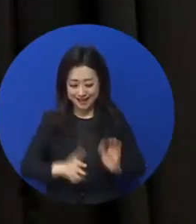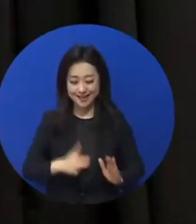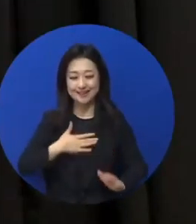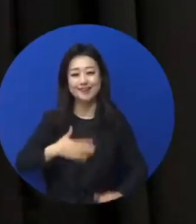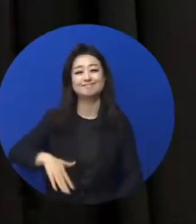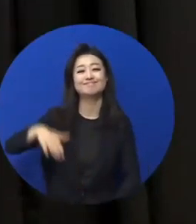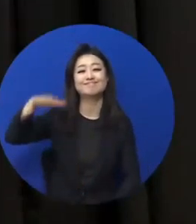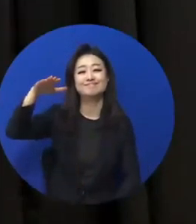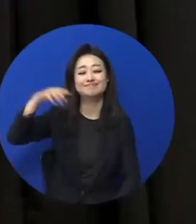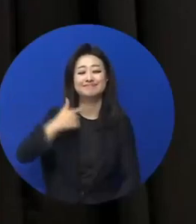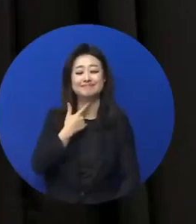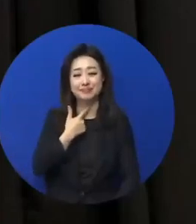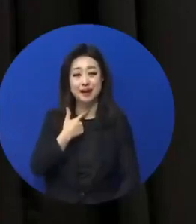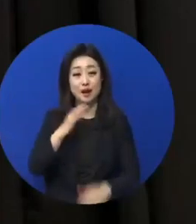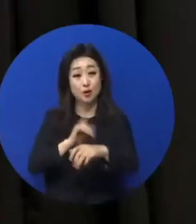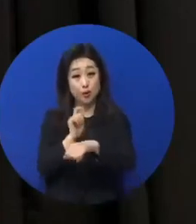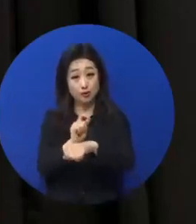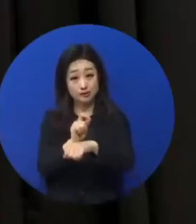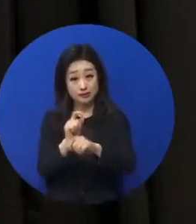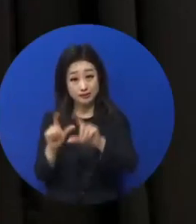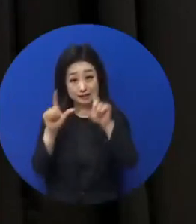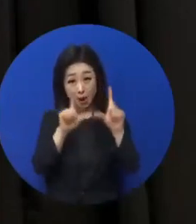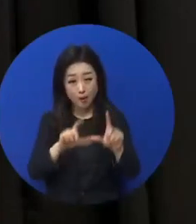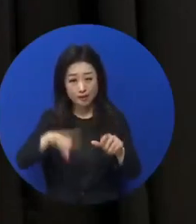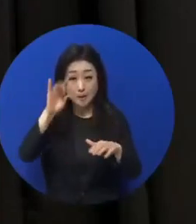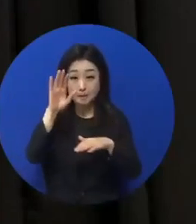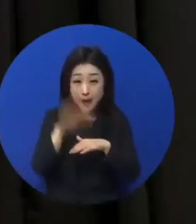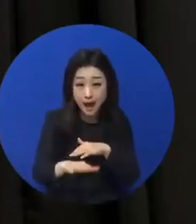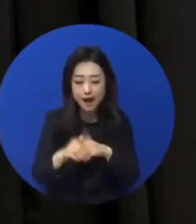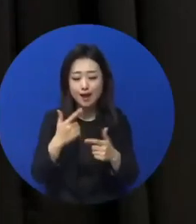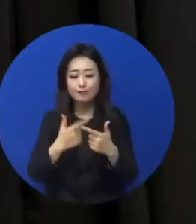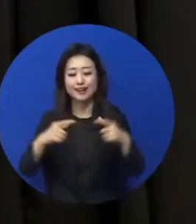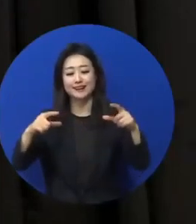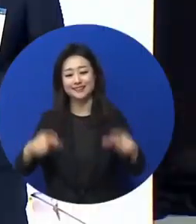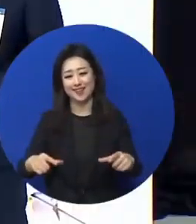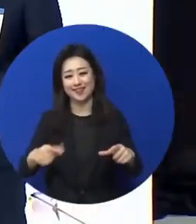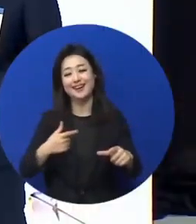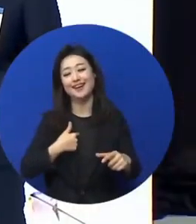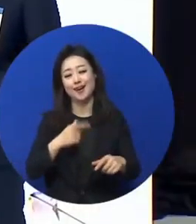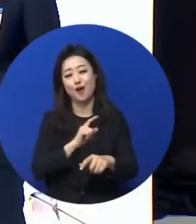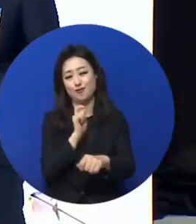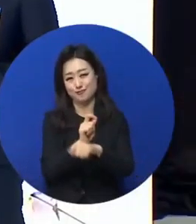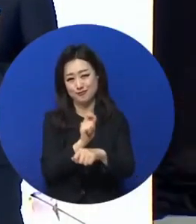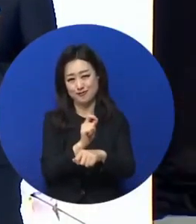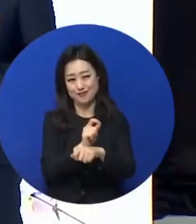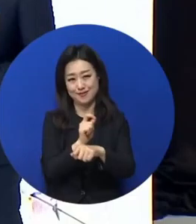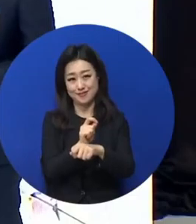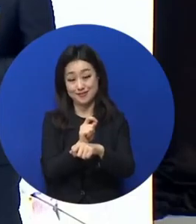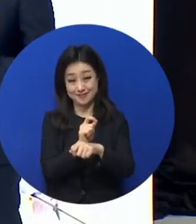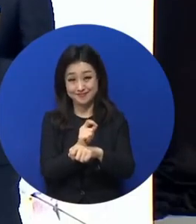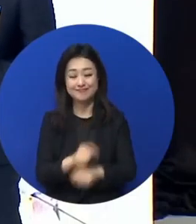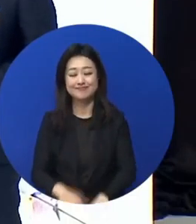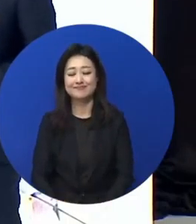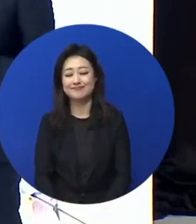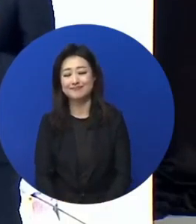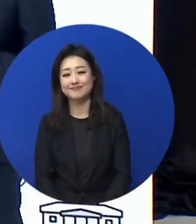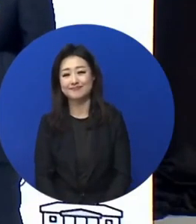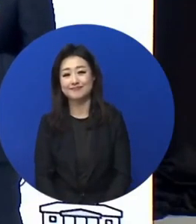자랐습니다. 공직생활의 첫걸음도 부산, 공직생활의 마무리도 부산입니다.